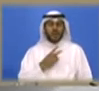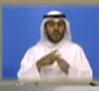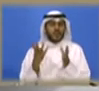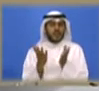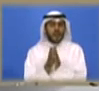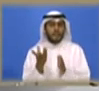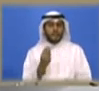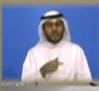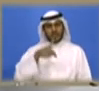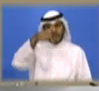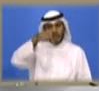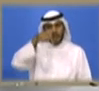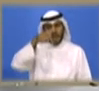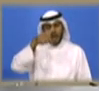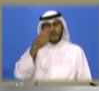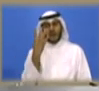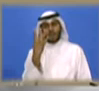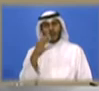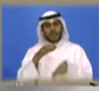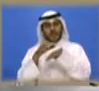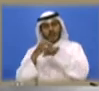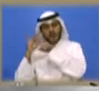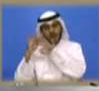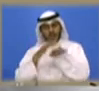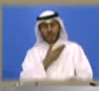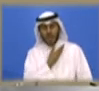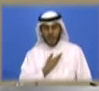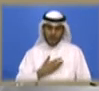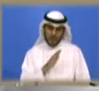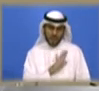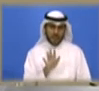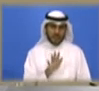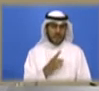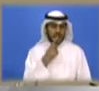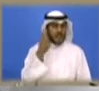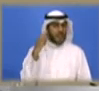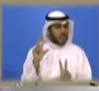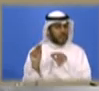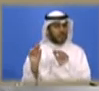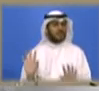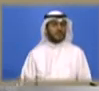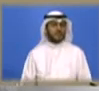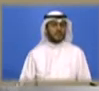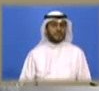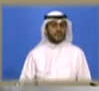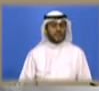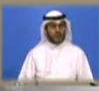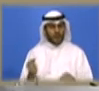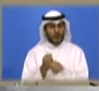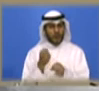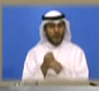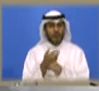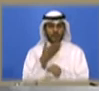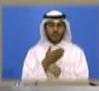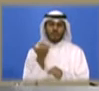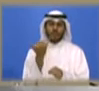هي 6400 حاج أسوة بالمواسم الماضية، وكذلك لأعمال التوسعة